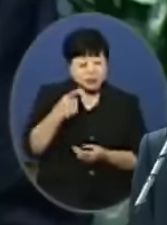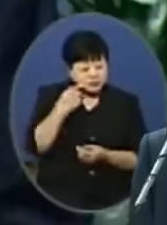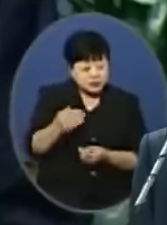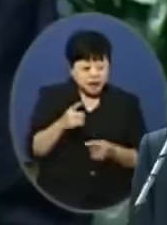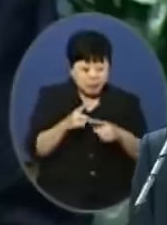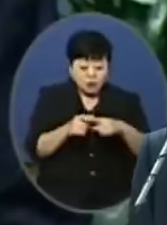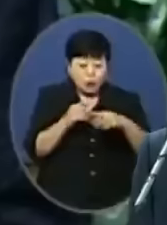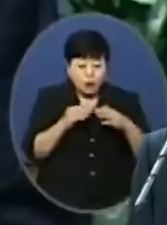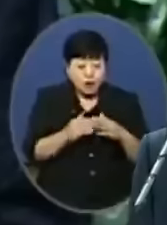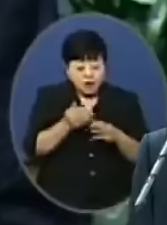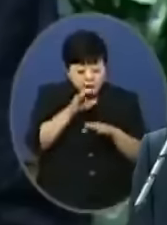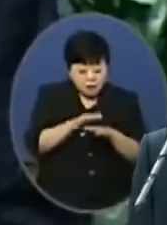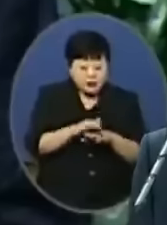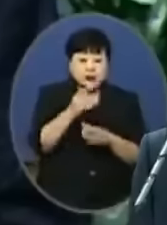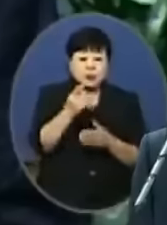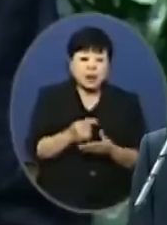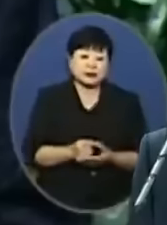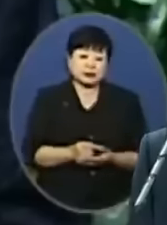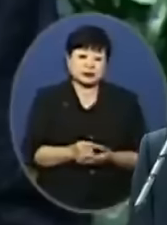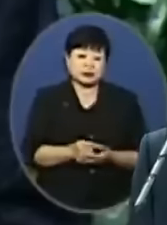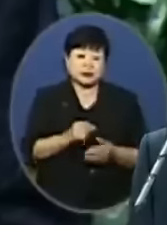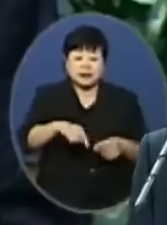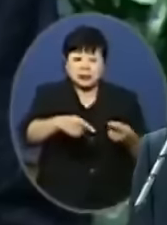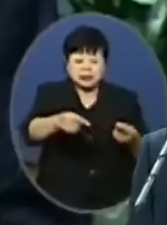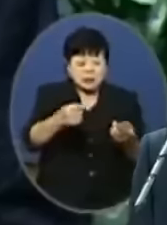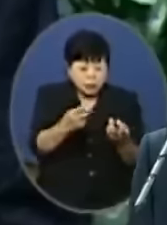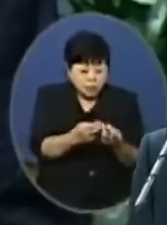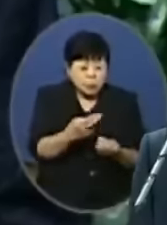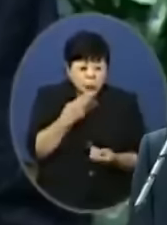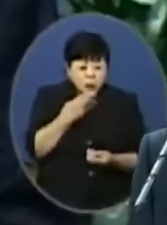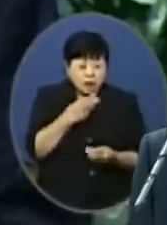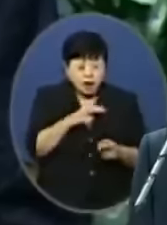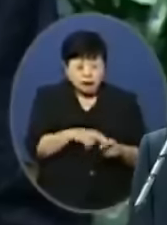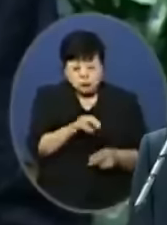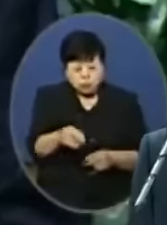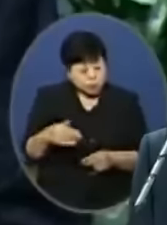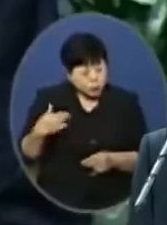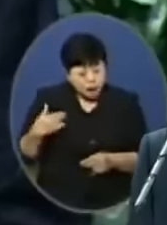그랬어요. 교회 예배 드리러 왔는데 어떻게 드릴지도 모르고 어디 갔는지도 모른다니까